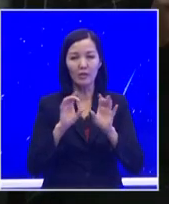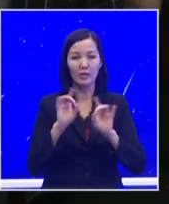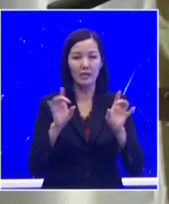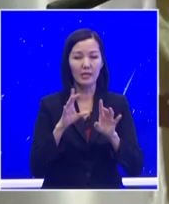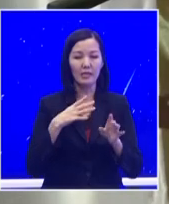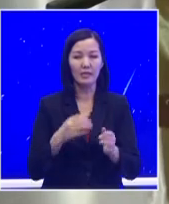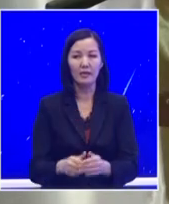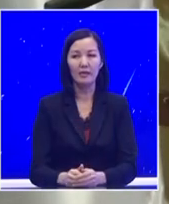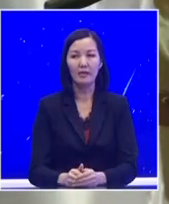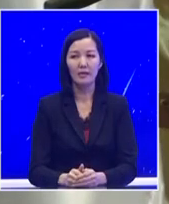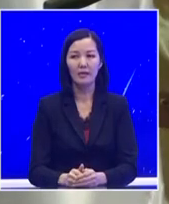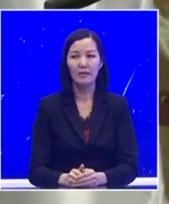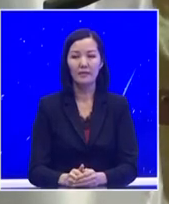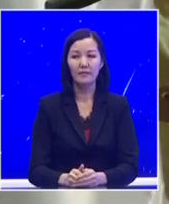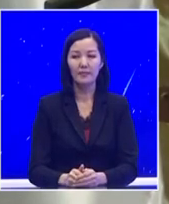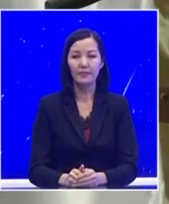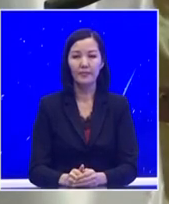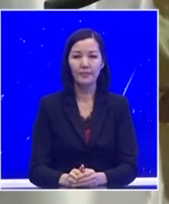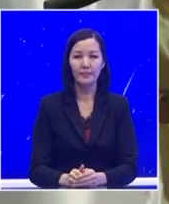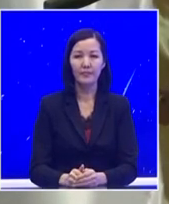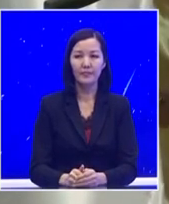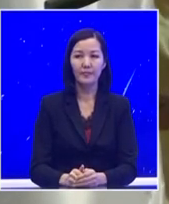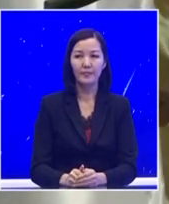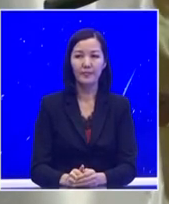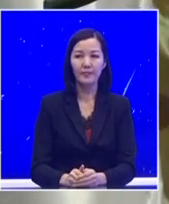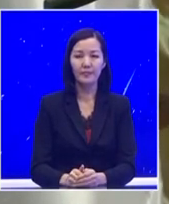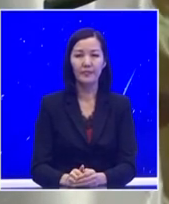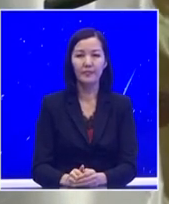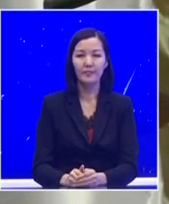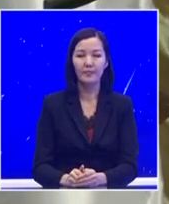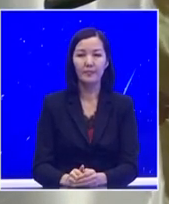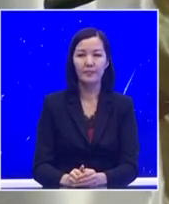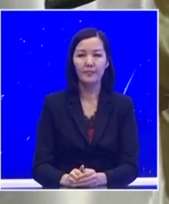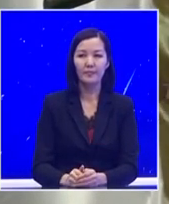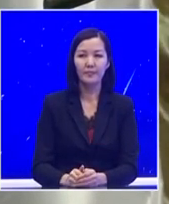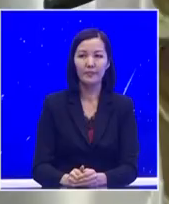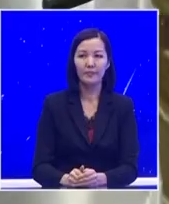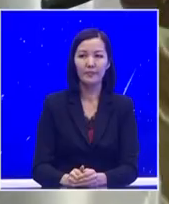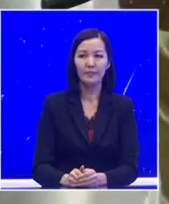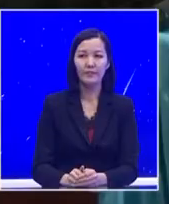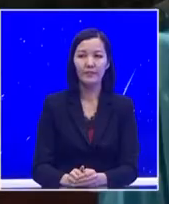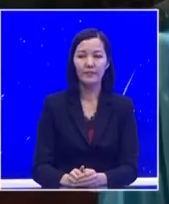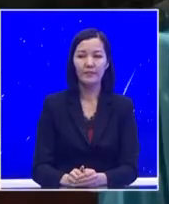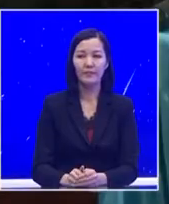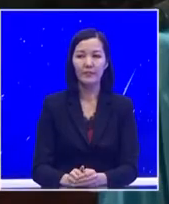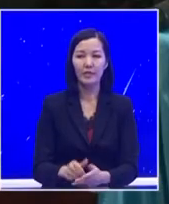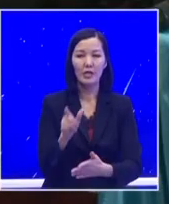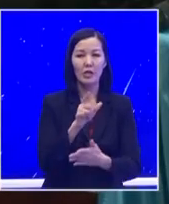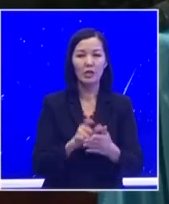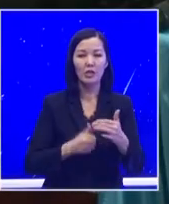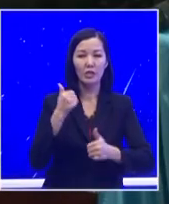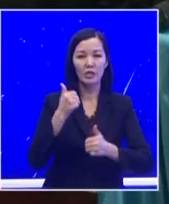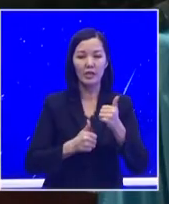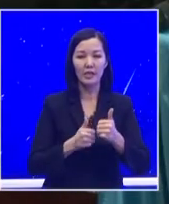қосты. Ақын емес төрдегі әкім болсам, жасарымды жасар ем мен дел үшін. Жыр жарыста